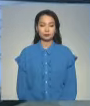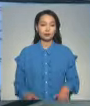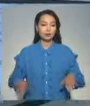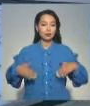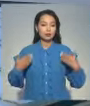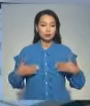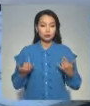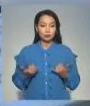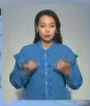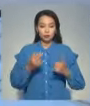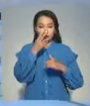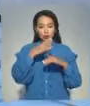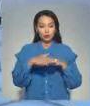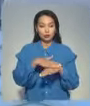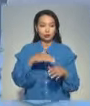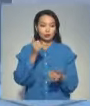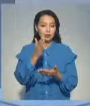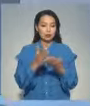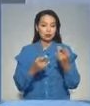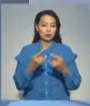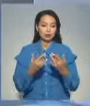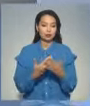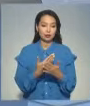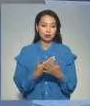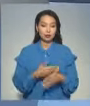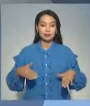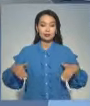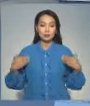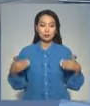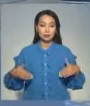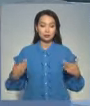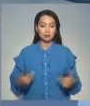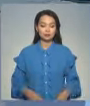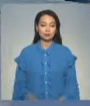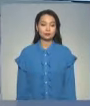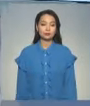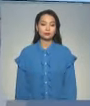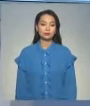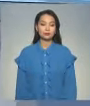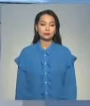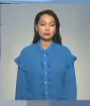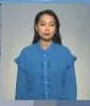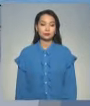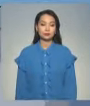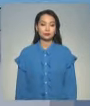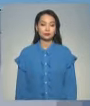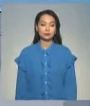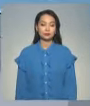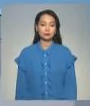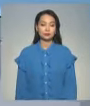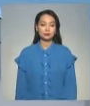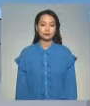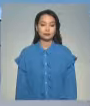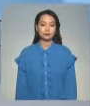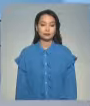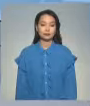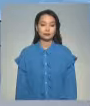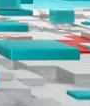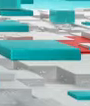Кеш жарық тікелей эфирде Астана Таймсты көріп отырсыздар. Студияда Лаура Қуаныш қызы, сурд аудармадағы әріптесім Айдана Өтегенова. Алдымен аңдатпа